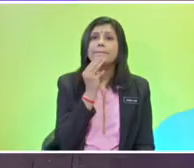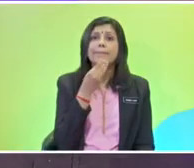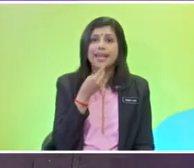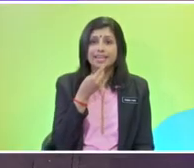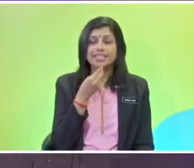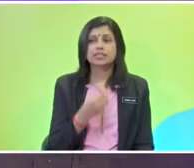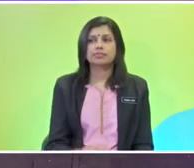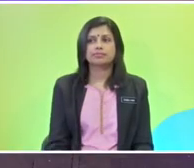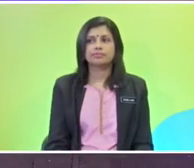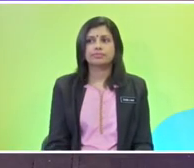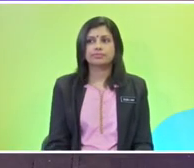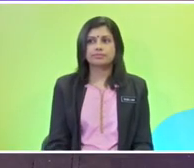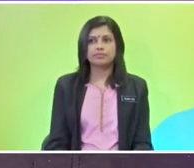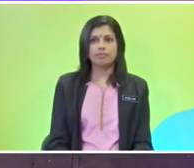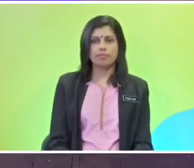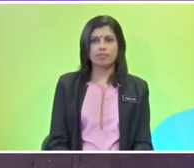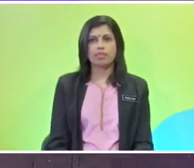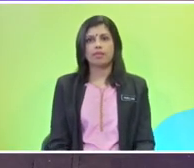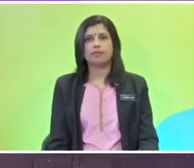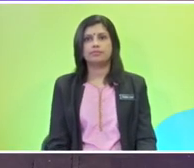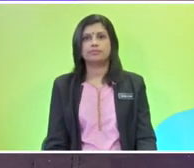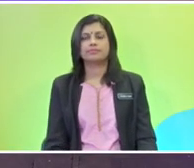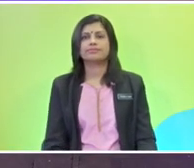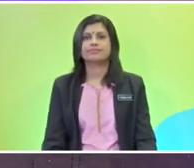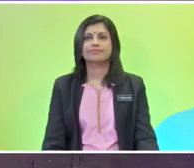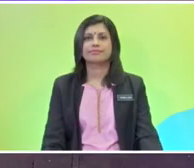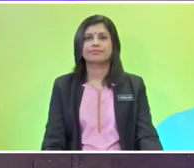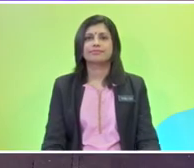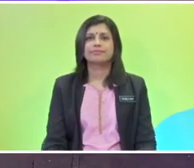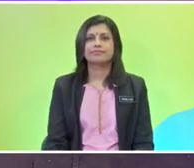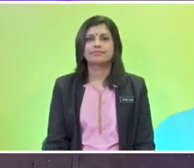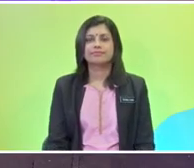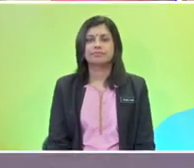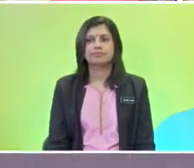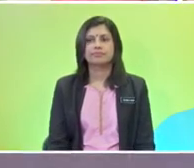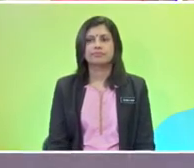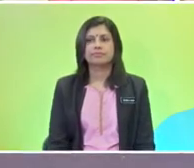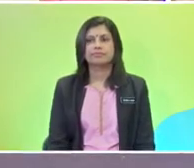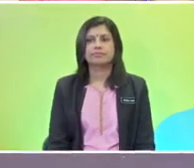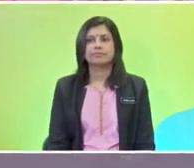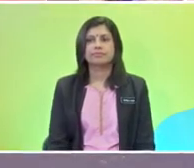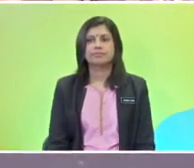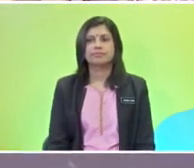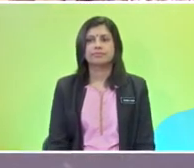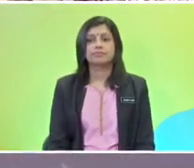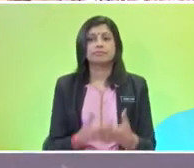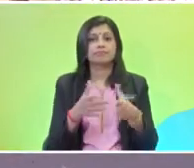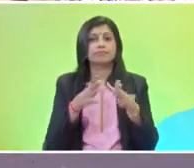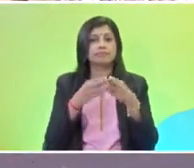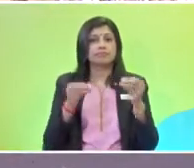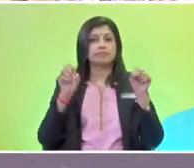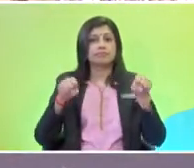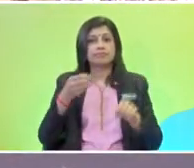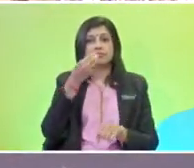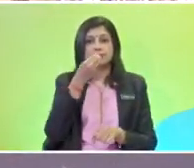nak ambil buah tembikai susu lah, cikgu, boleh? Ambil dia, ambil. Okey. Nanti kita makan lepas ni. Okey,